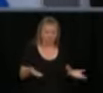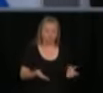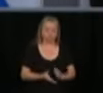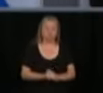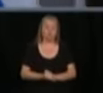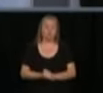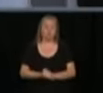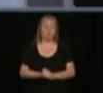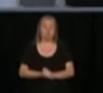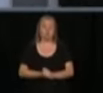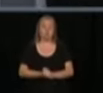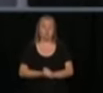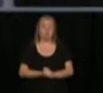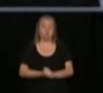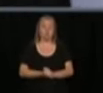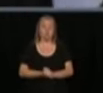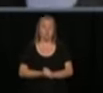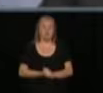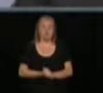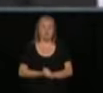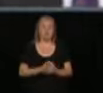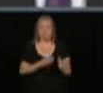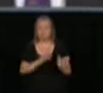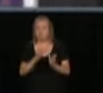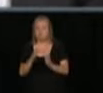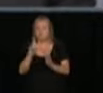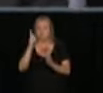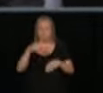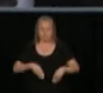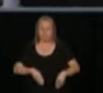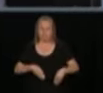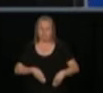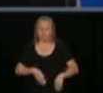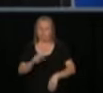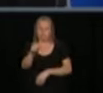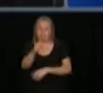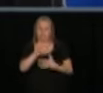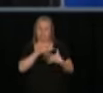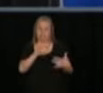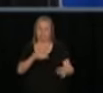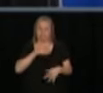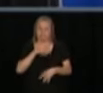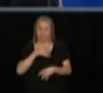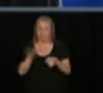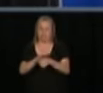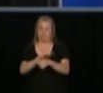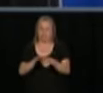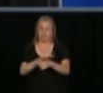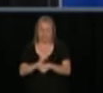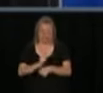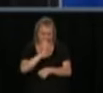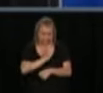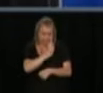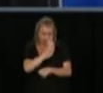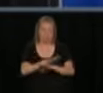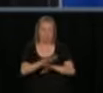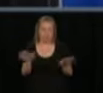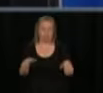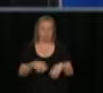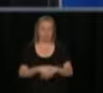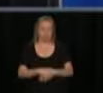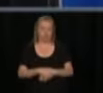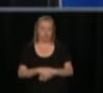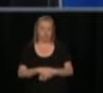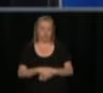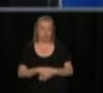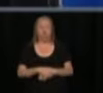Je vais y aller, là. Oui, je pense que c'est pas suffisant, les tests. Donc, il y a des cas en ce moment qui sont... Est-ce qu'il y a des cas?